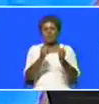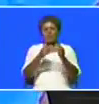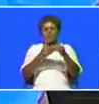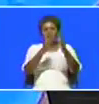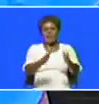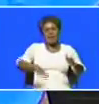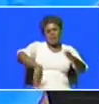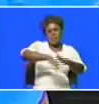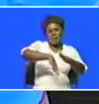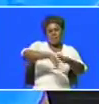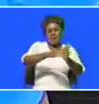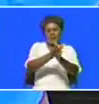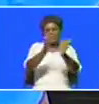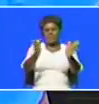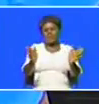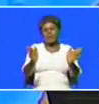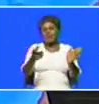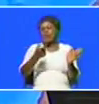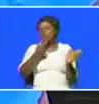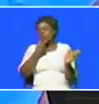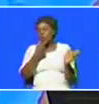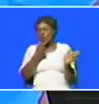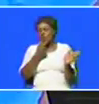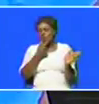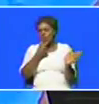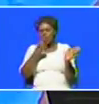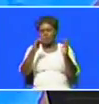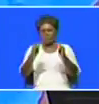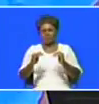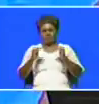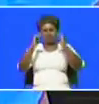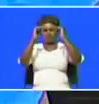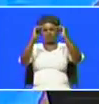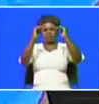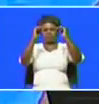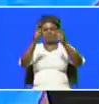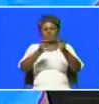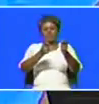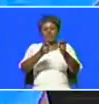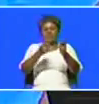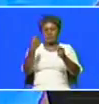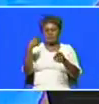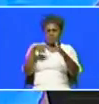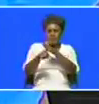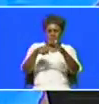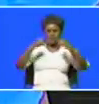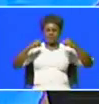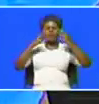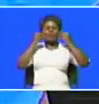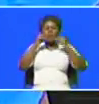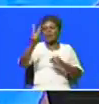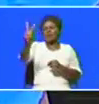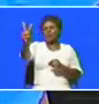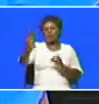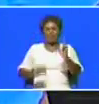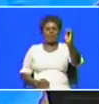Uongozi wa ligi kuu nchini klabu ya Gor Mahia wameweza kudhibiti uongozi wao baada ya kuilaza klabu ya Sofapaka mabao mawili